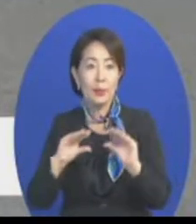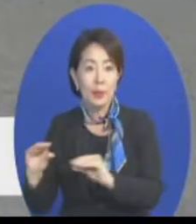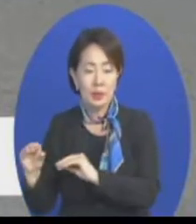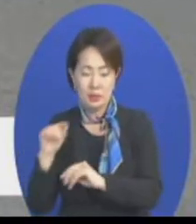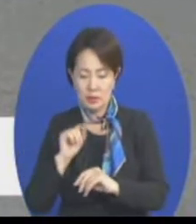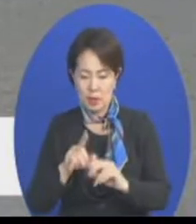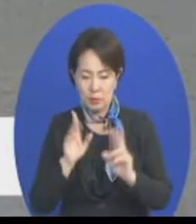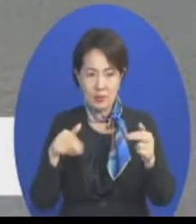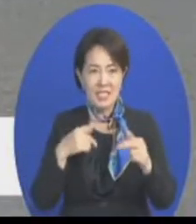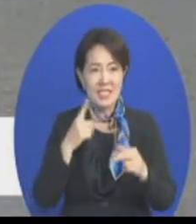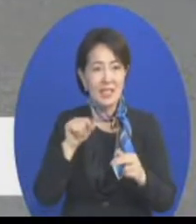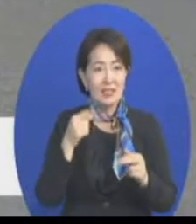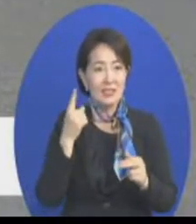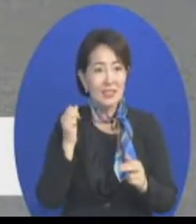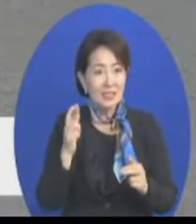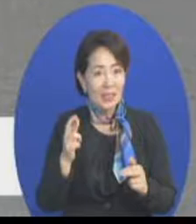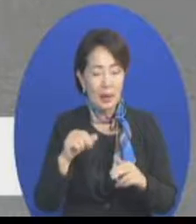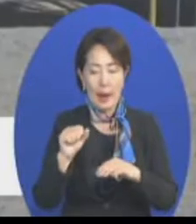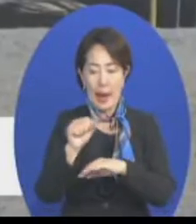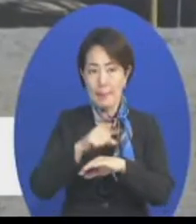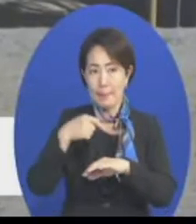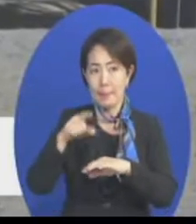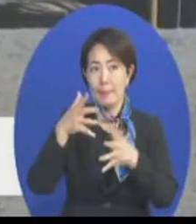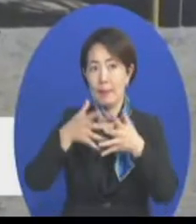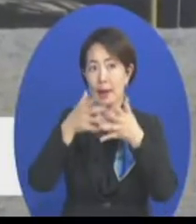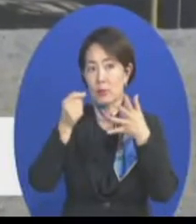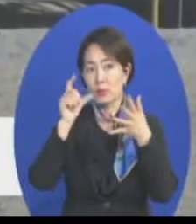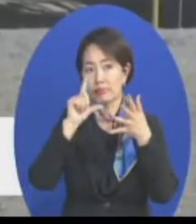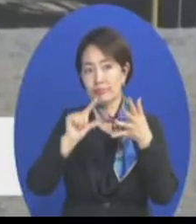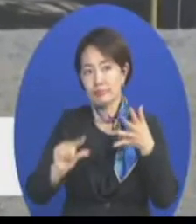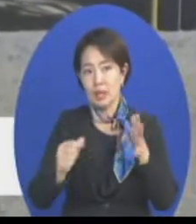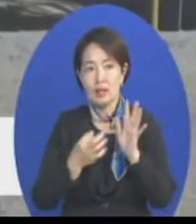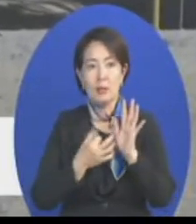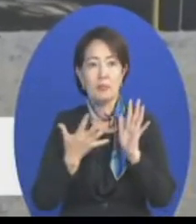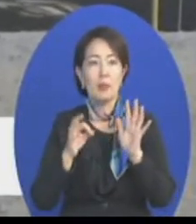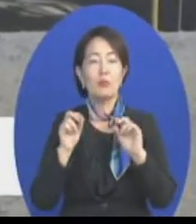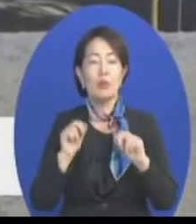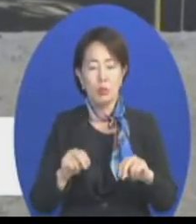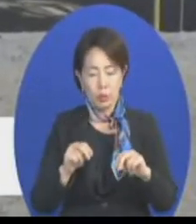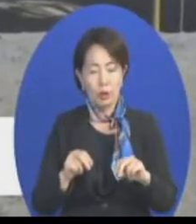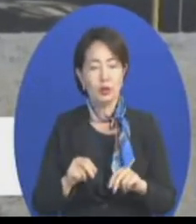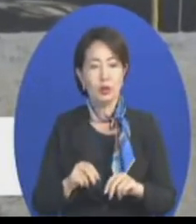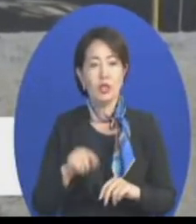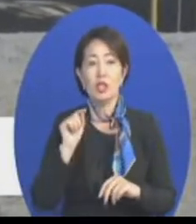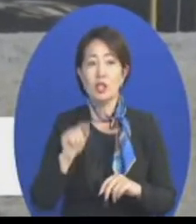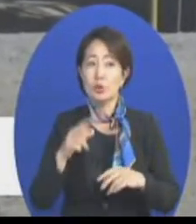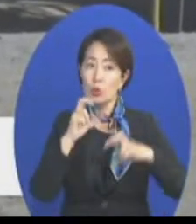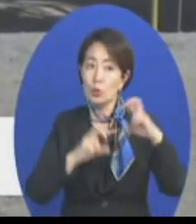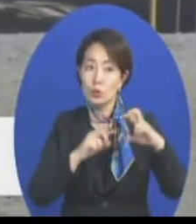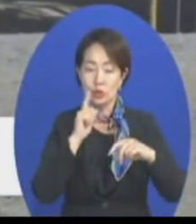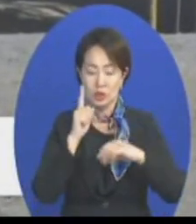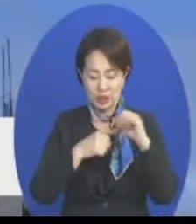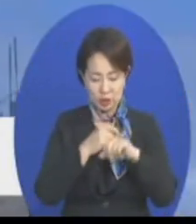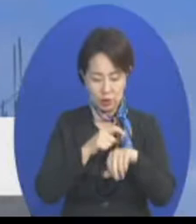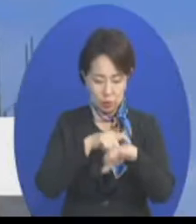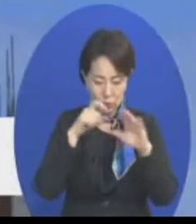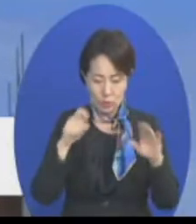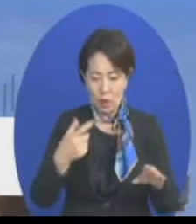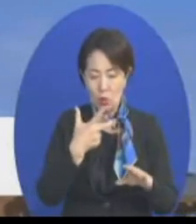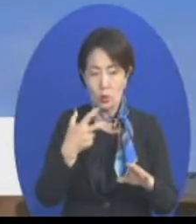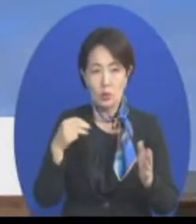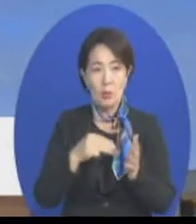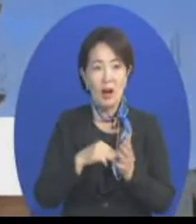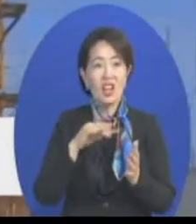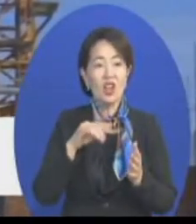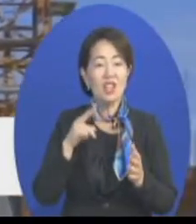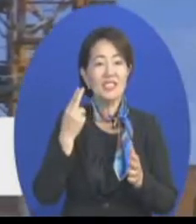дунджаар 1.1 сая байгаа баруун аймагуудын орон сусны үн 850 мянга болж буурна. Тос үйлдвэр жилдээ 300 мянган тонн